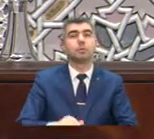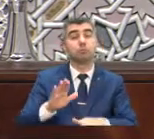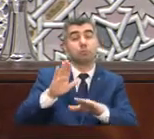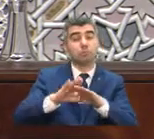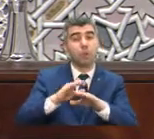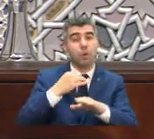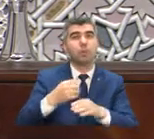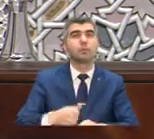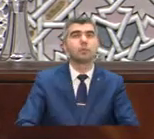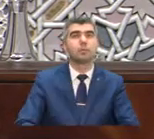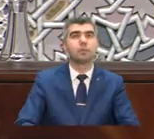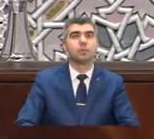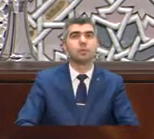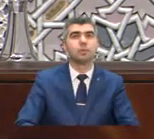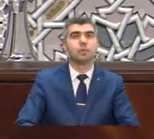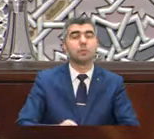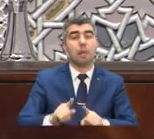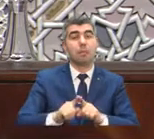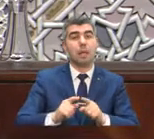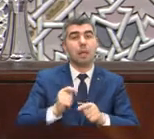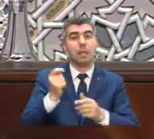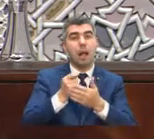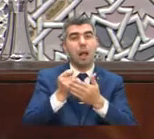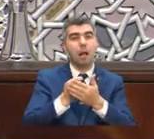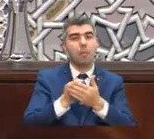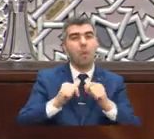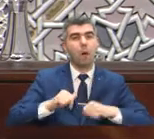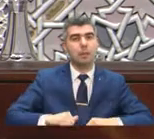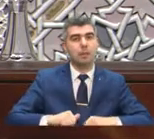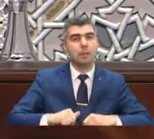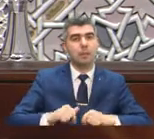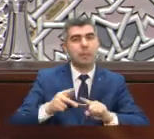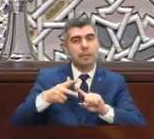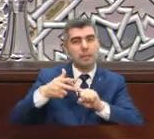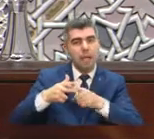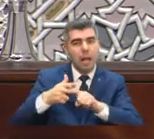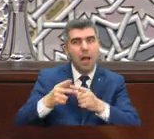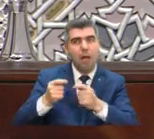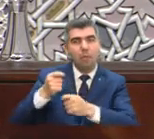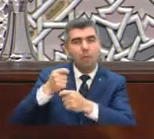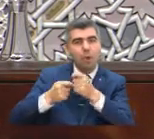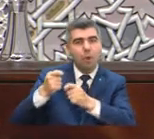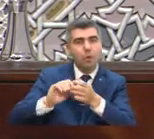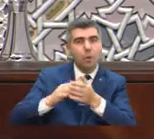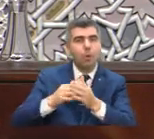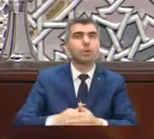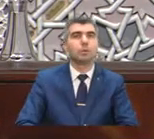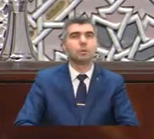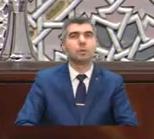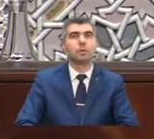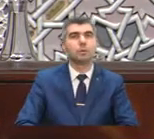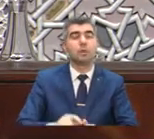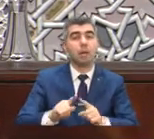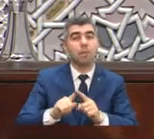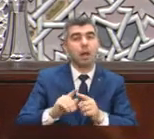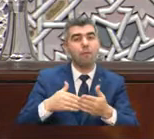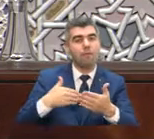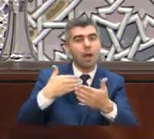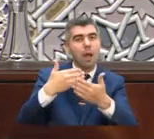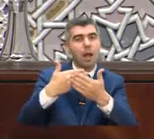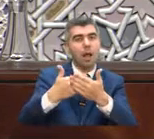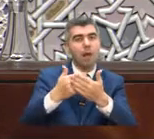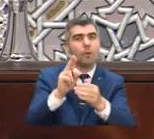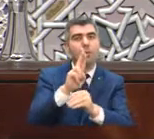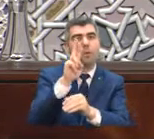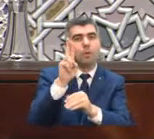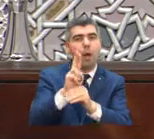ما يلي: طلب السيد وزير الصناعة والاستثمار والتجارة والاقتصاد الرقمي بتأخير الأسئلة الموجهة إليه